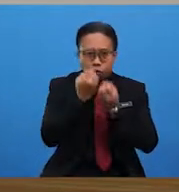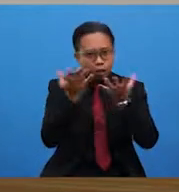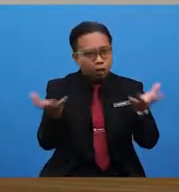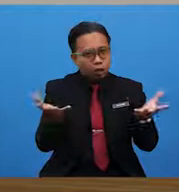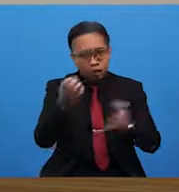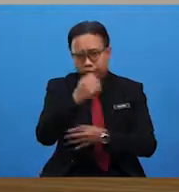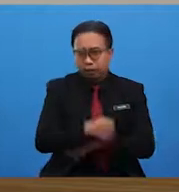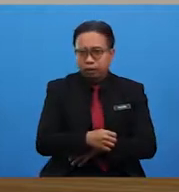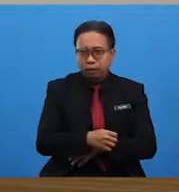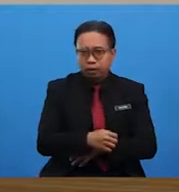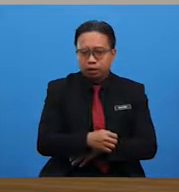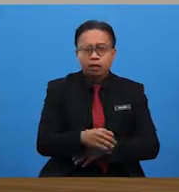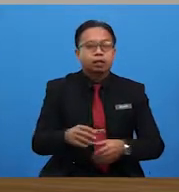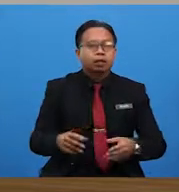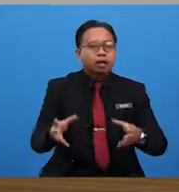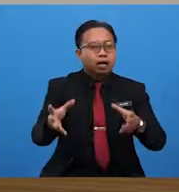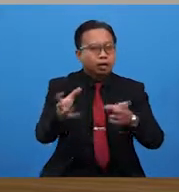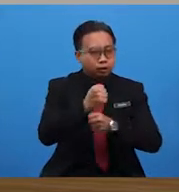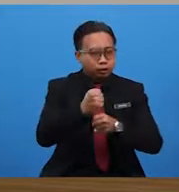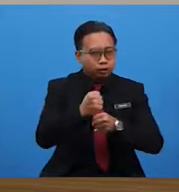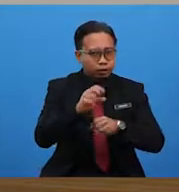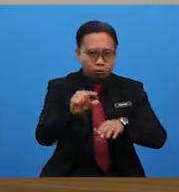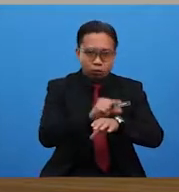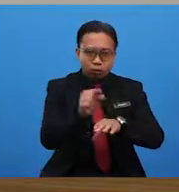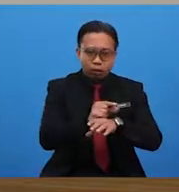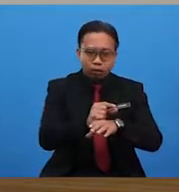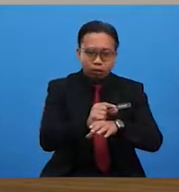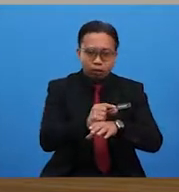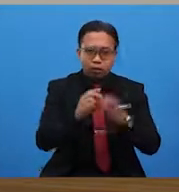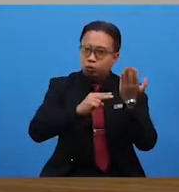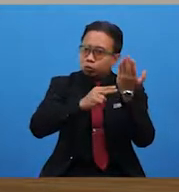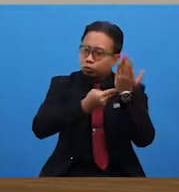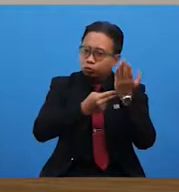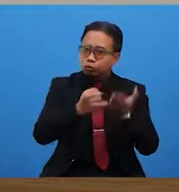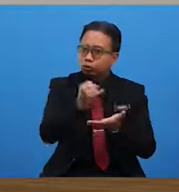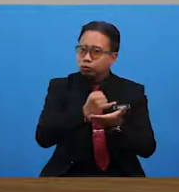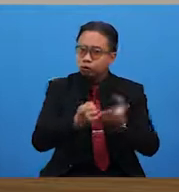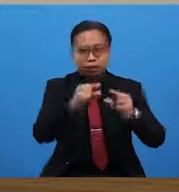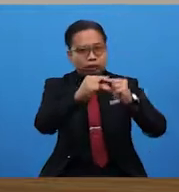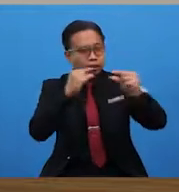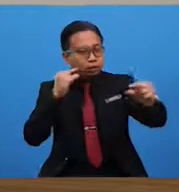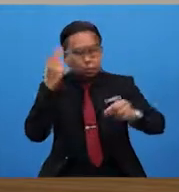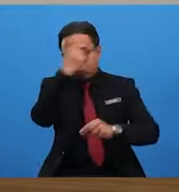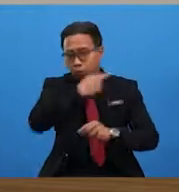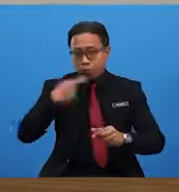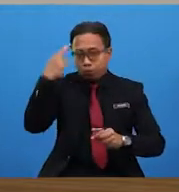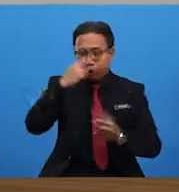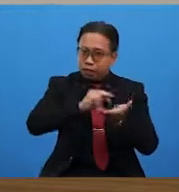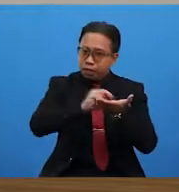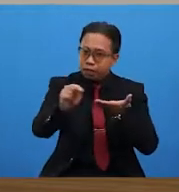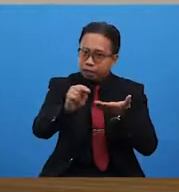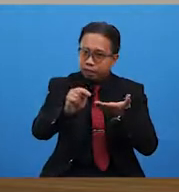prinsip BKN adalah hasil daripada penggunaan unsur seni yaitu galeri style rupa nilai